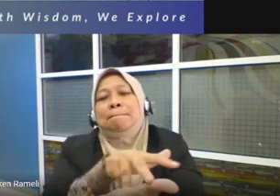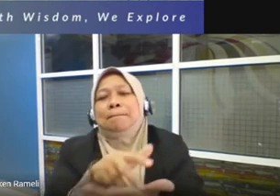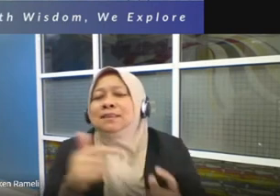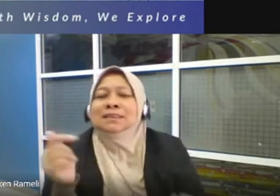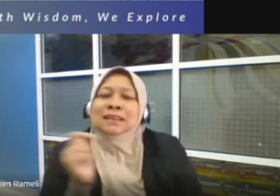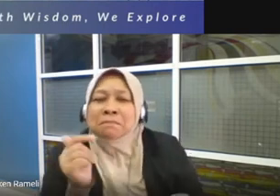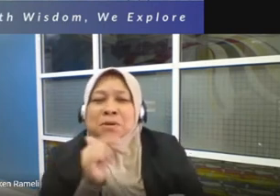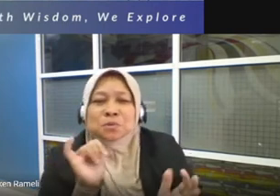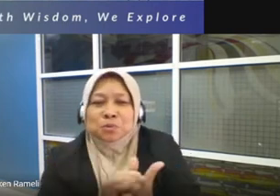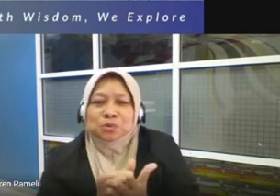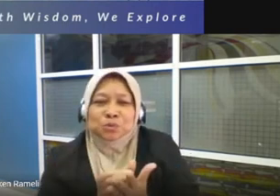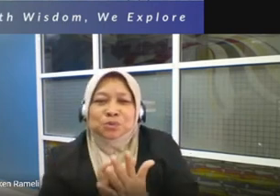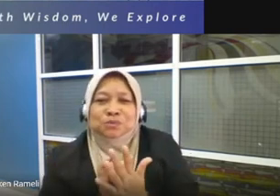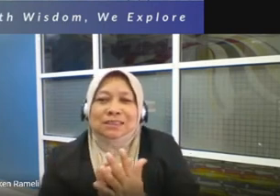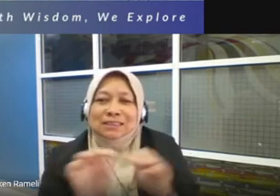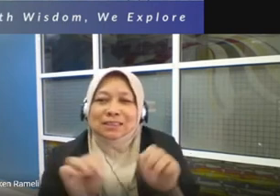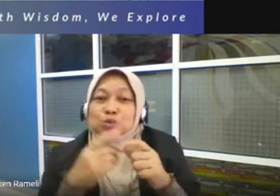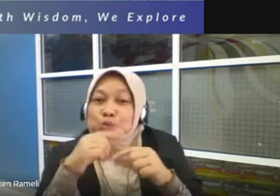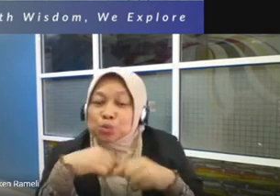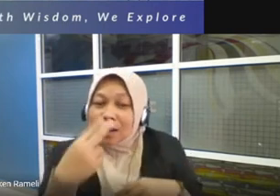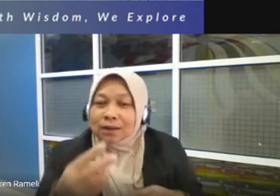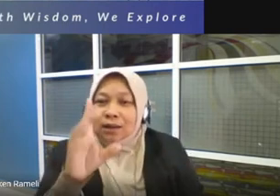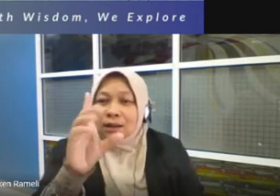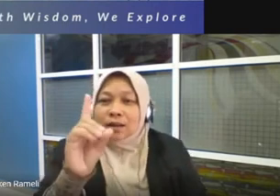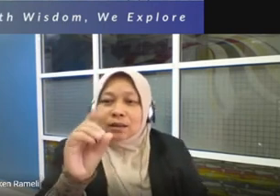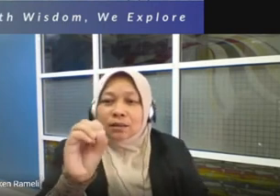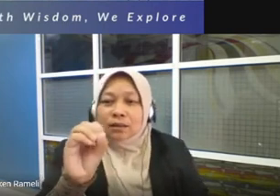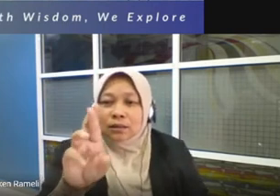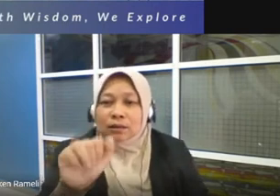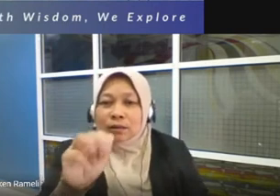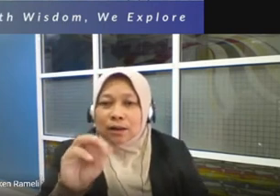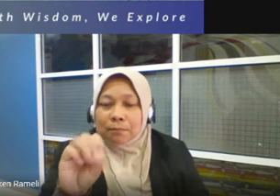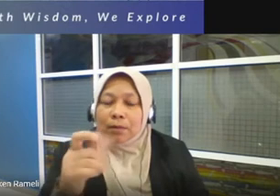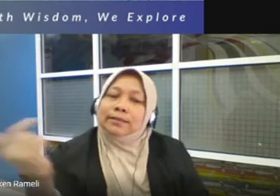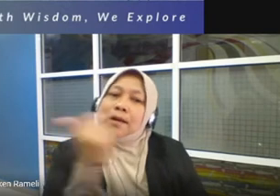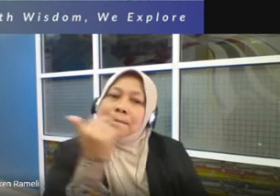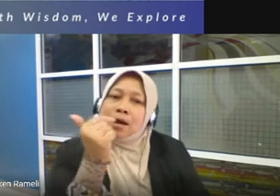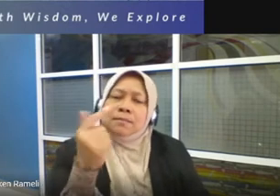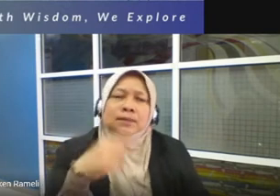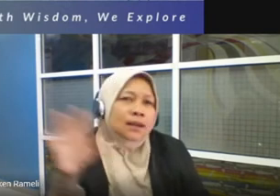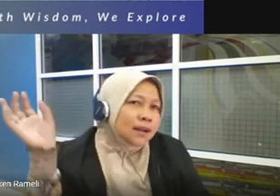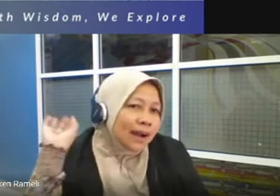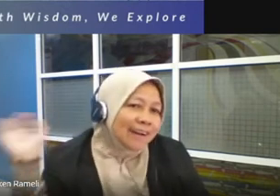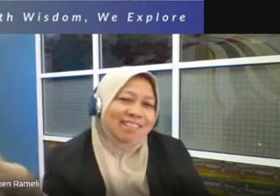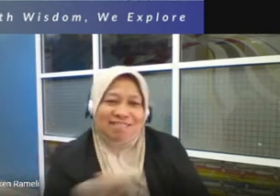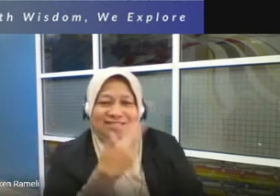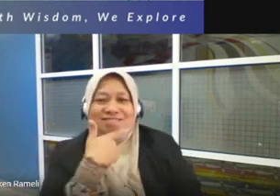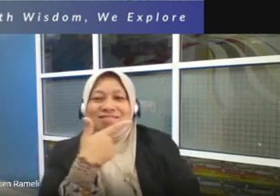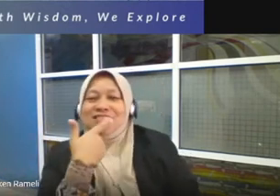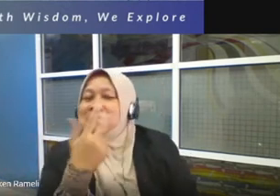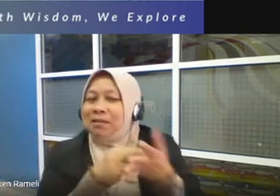nak lah buat suara macam suara Doraemon kan. Jadi kita tak nak buat suara Doraemon. Jadi nanti orang dengar kita pun